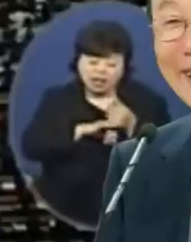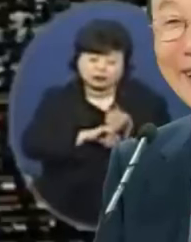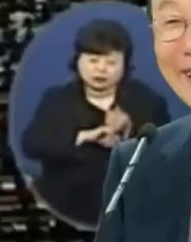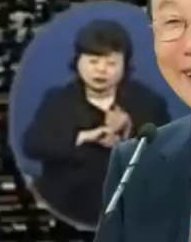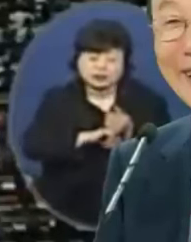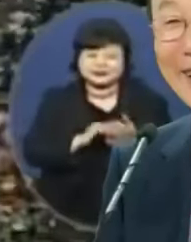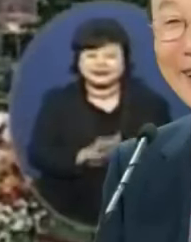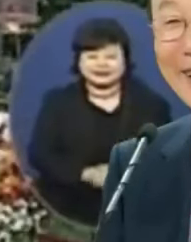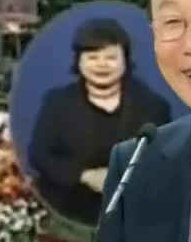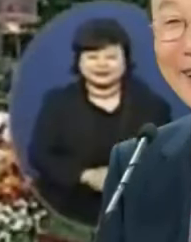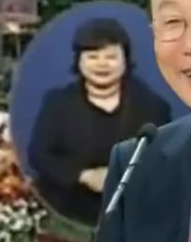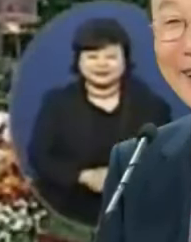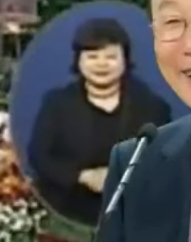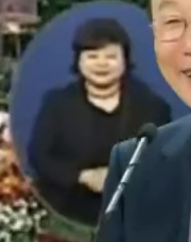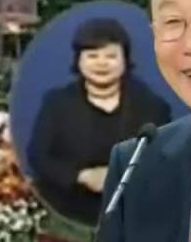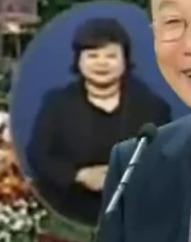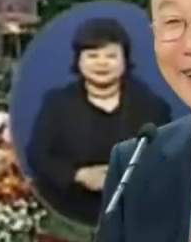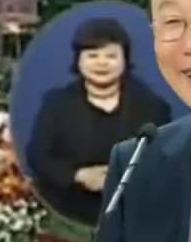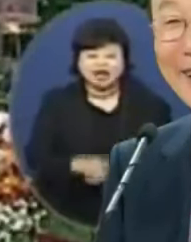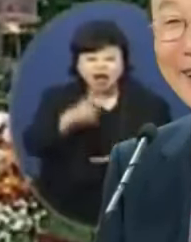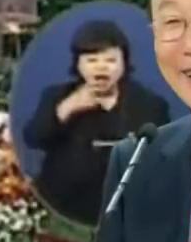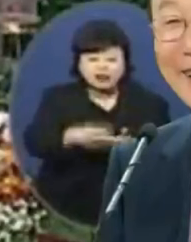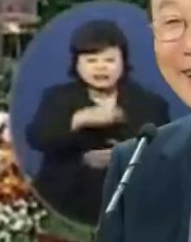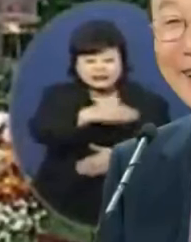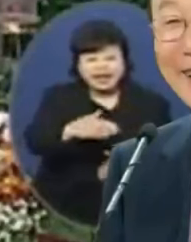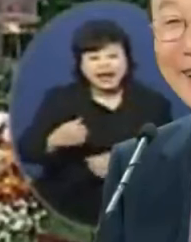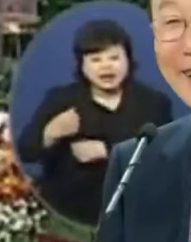약속했었습니다. 그 언약궤는